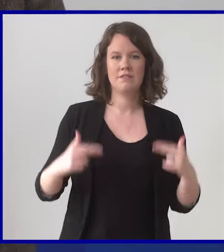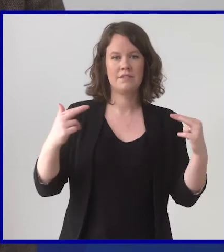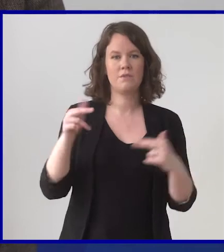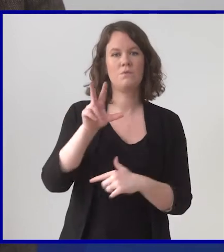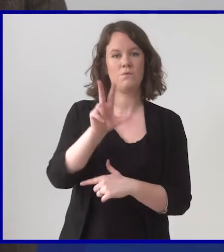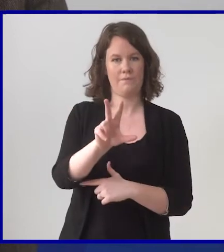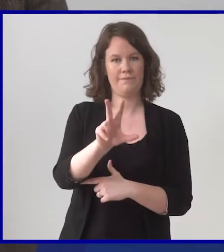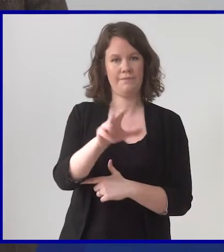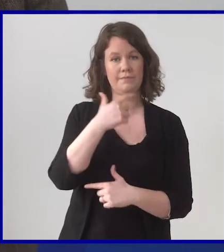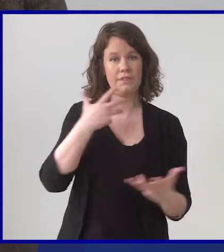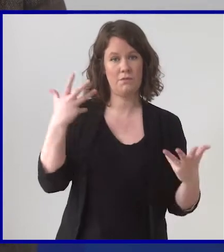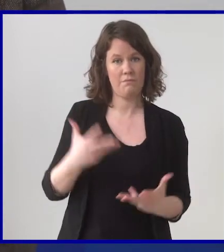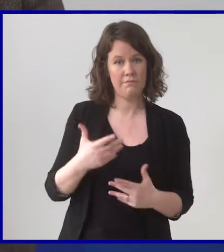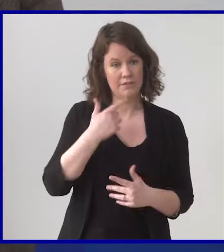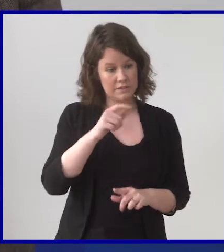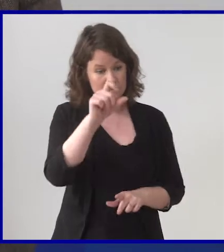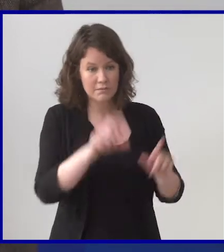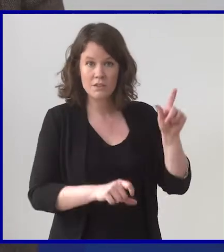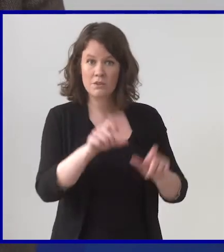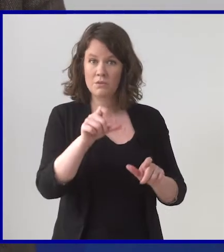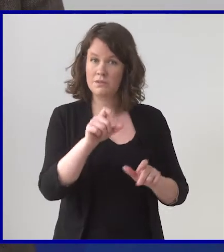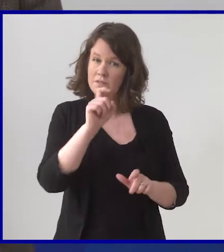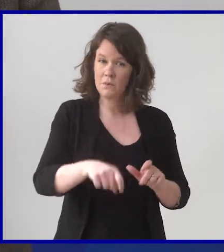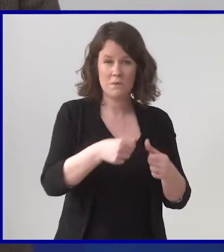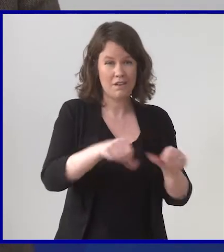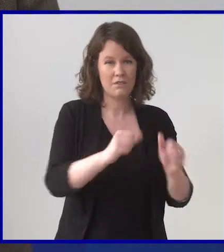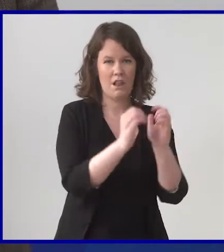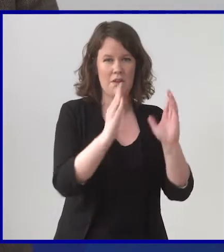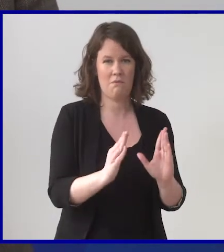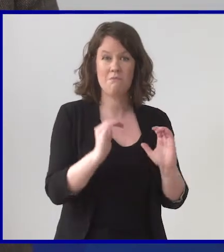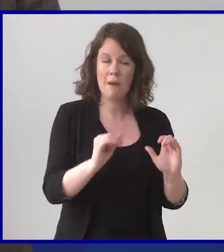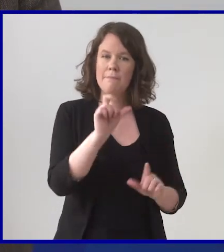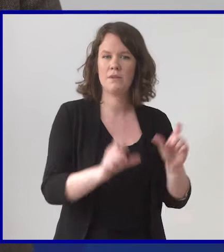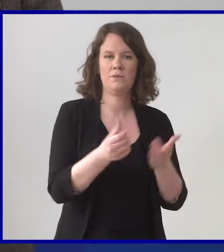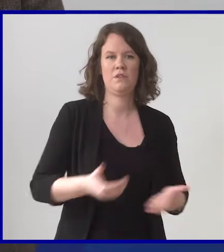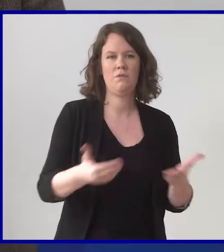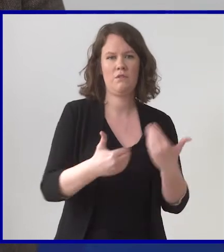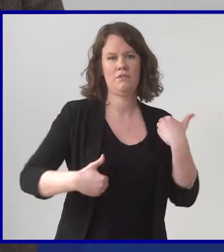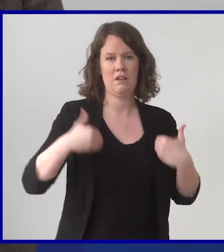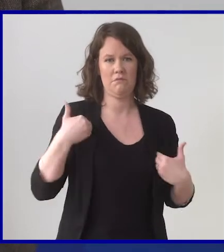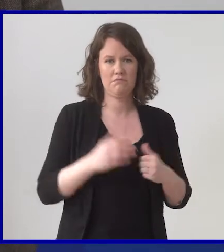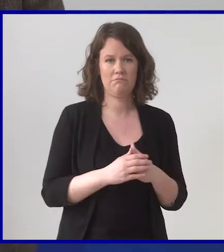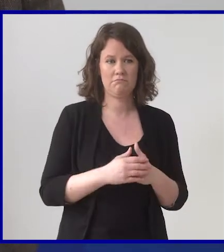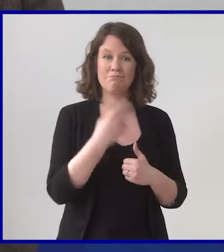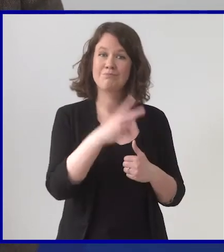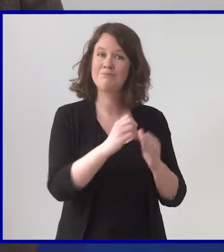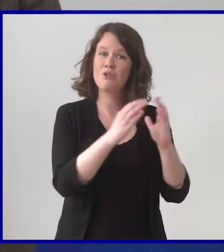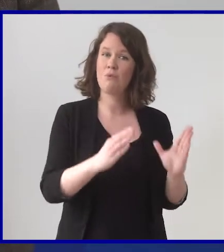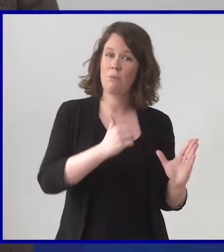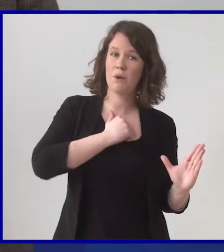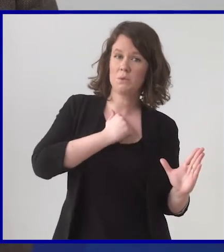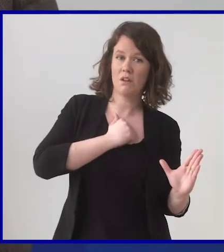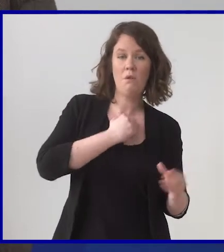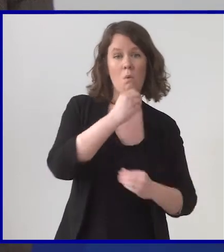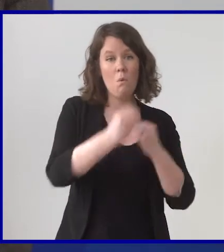l'épidémie, il a été décidé de favoriser le maintien à domicile des personnes en situation de handicap, qu'elles aient un